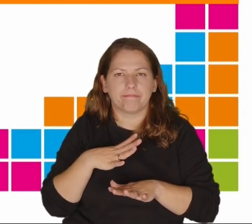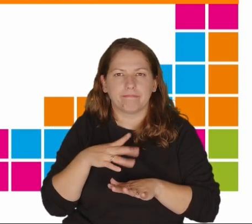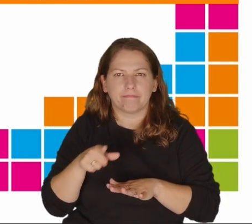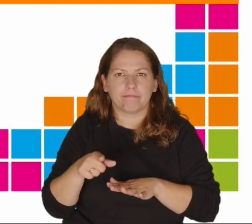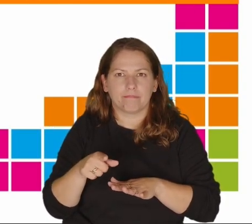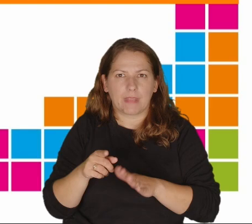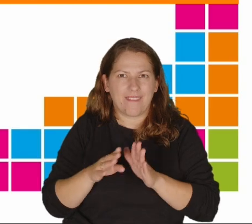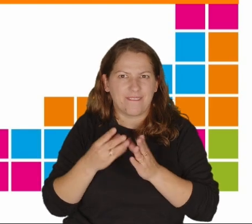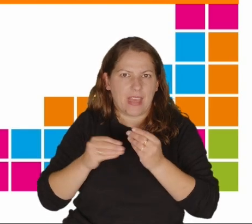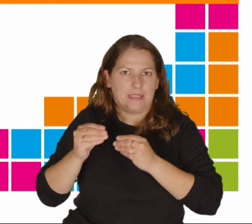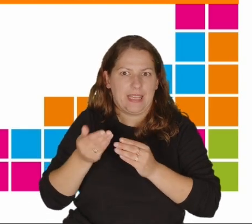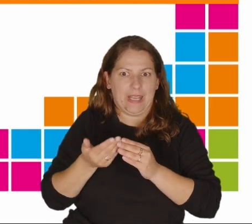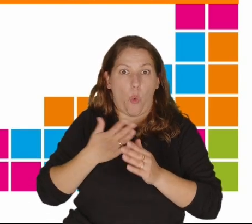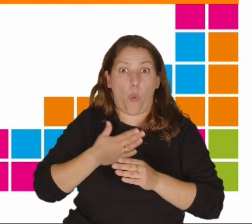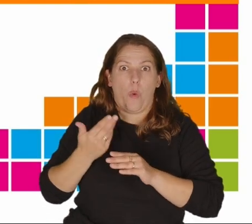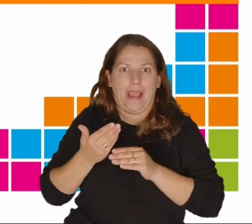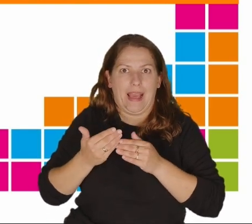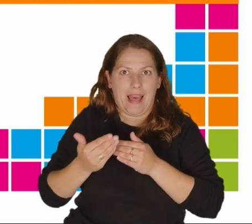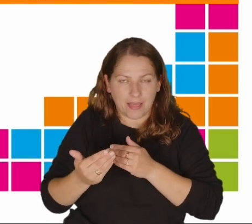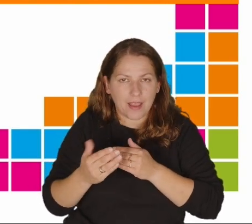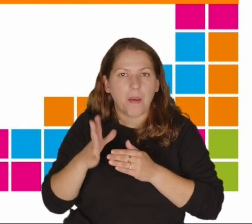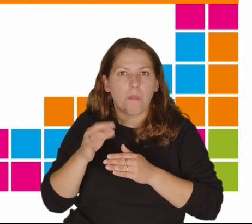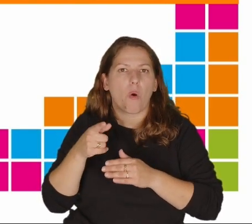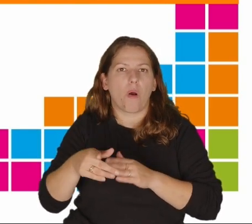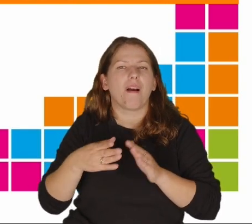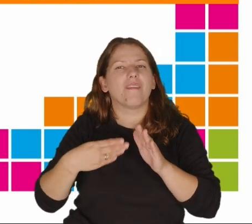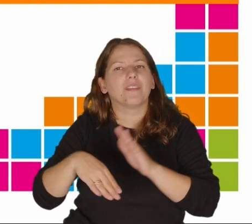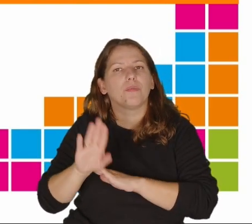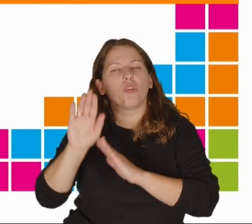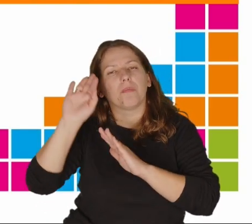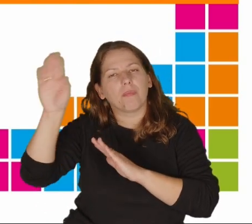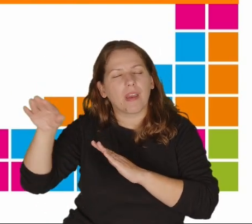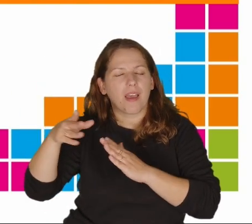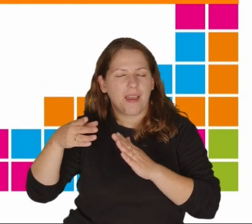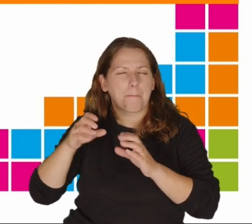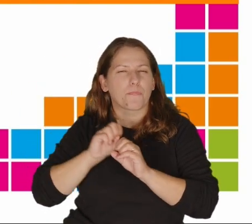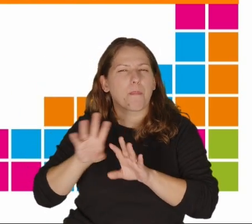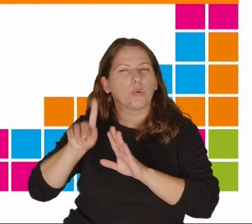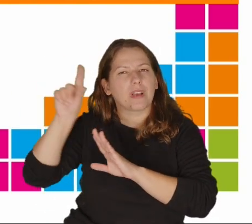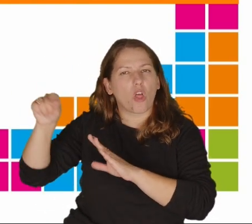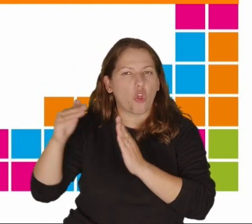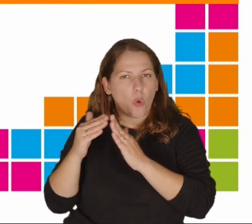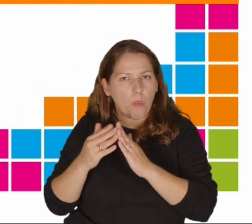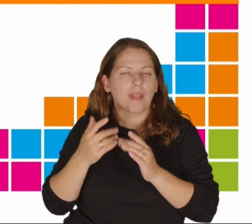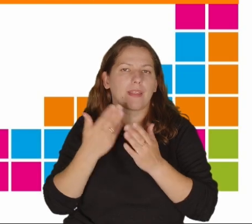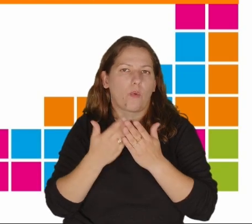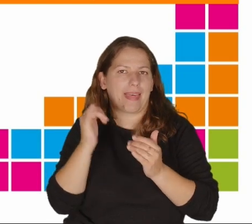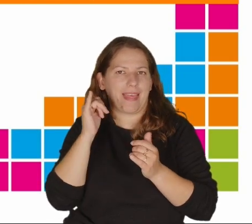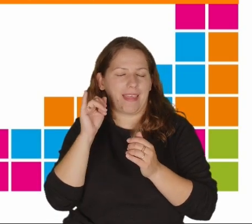znaczący sposób narastał, również dlatego, że pacjenci wychodzili na przepustki do domów i wtedy umieszczali różnego rodzaju informacje.